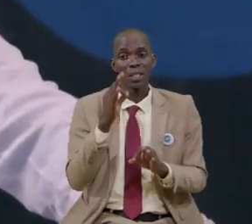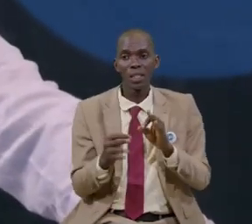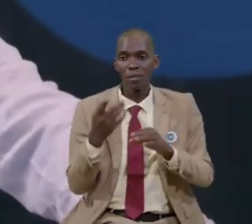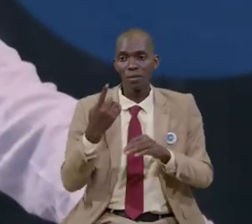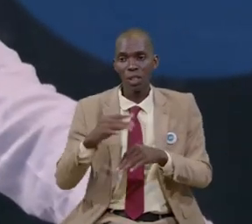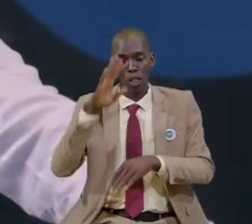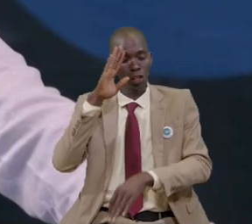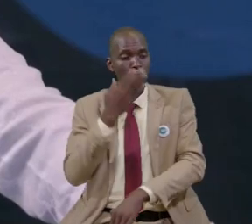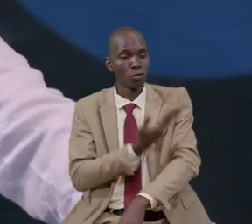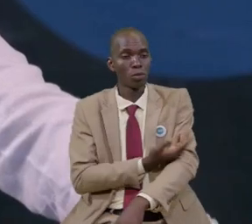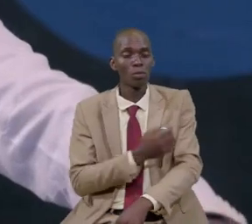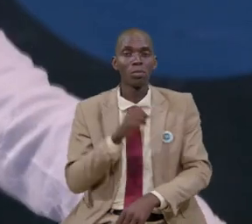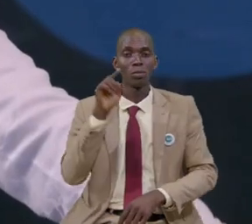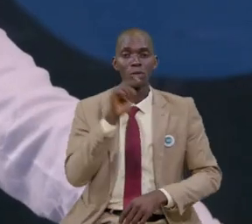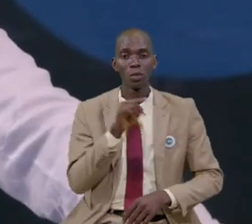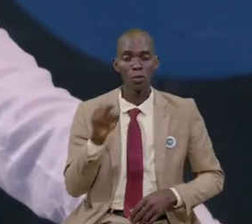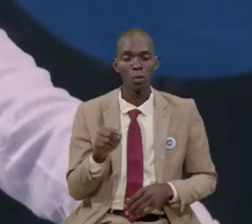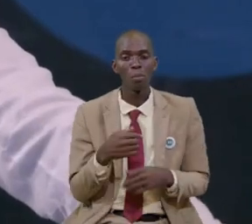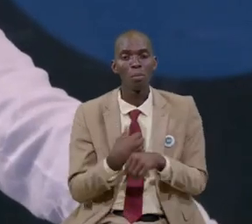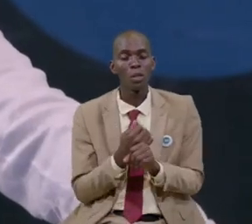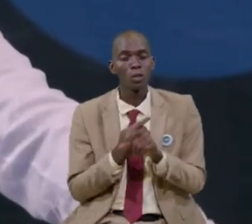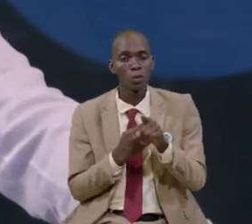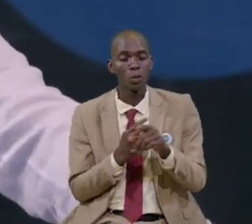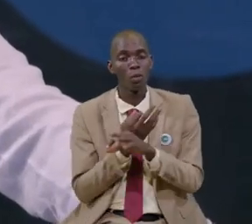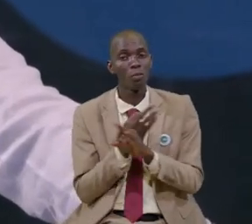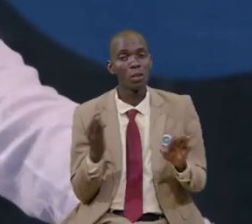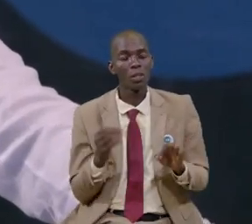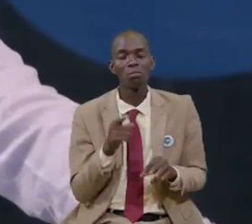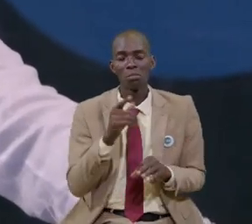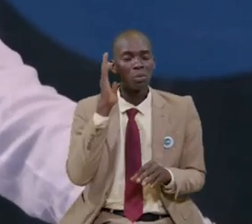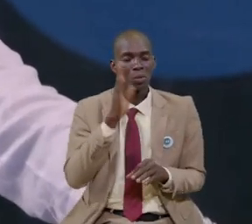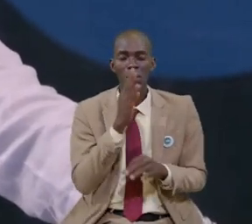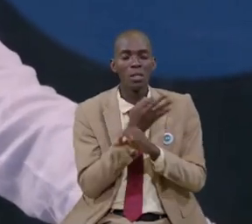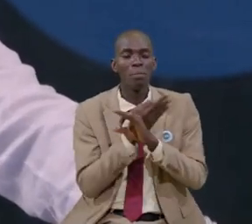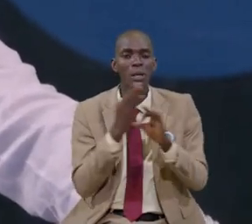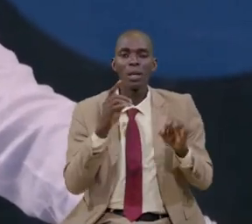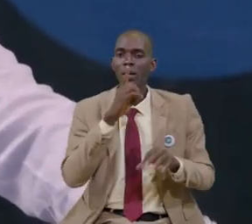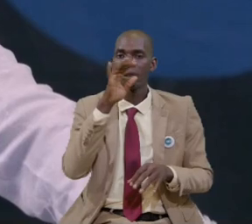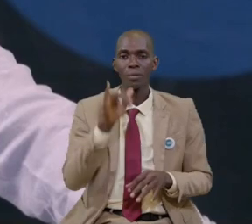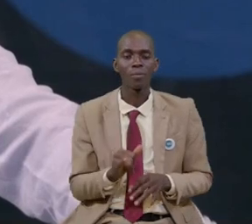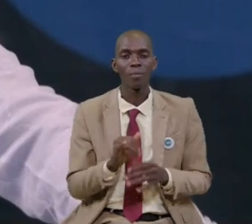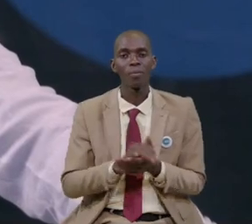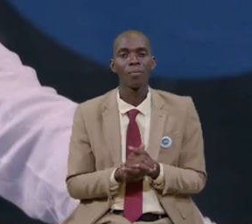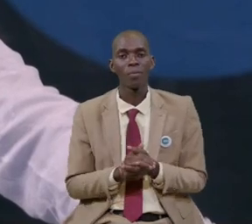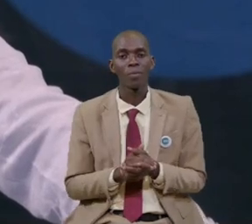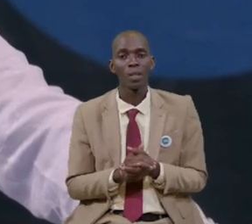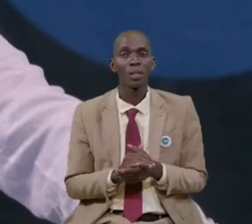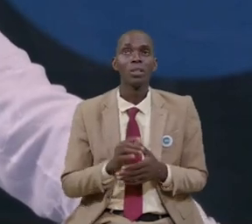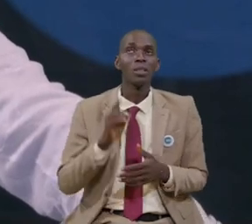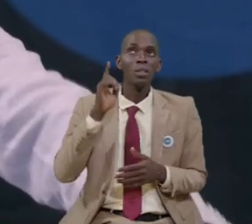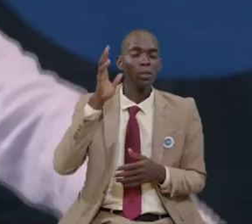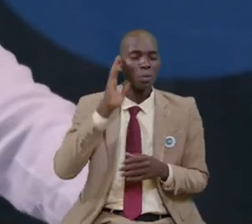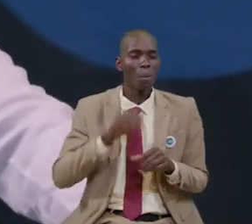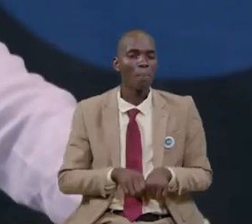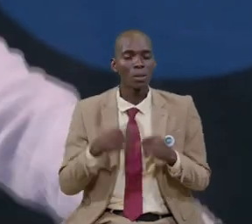vous affranchit, vous serez réellement libre. Il va briser le joug